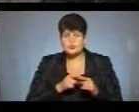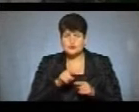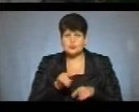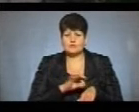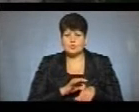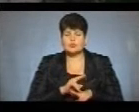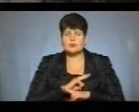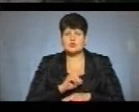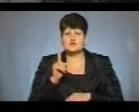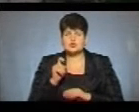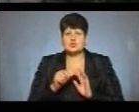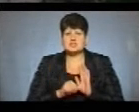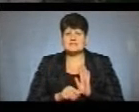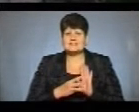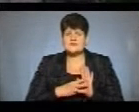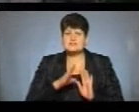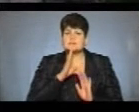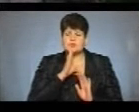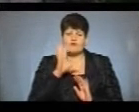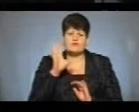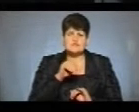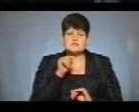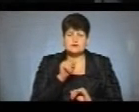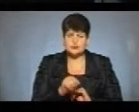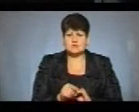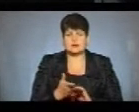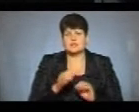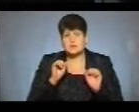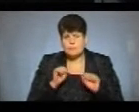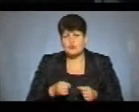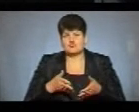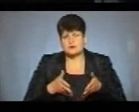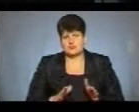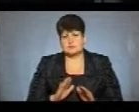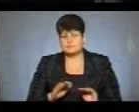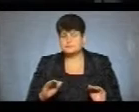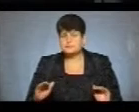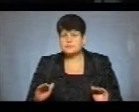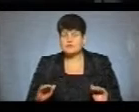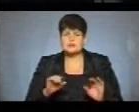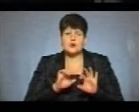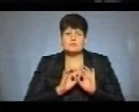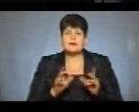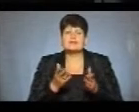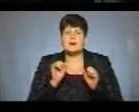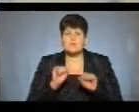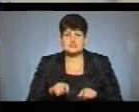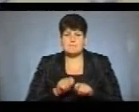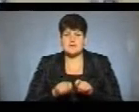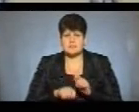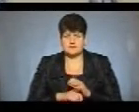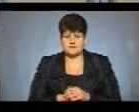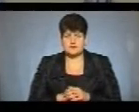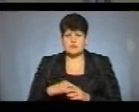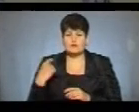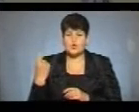померло 168 жінок. Усі вони репродуктивного віку, тобто ті, які можуть народжувати. Вона розповіла, де можна пройти діагностику. В